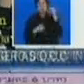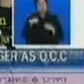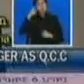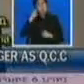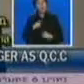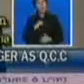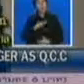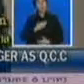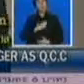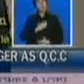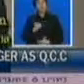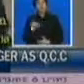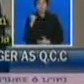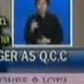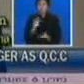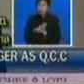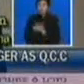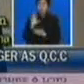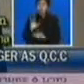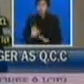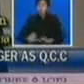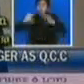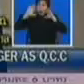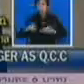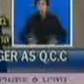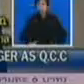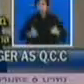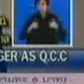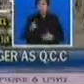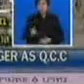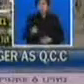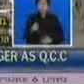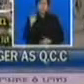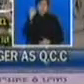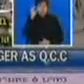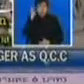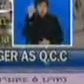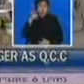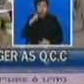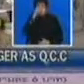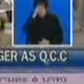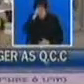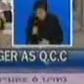ใจว่าส่งมาอยู่โรงเรียนรัฐแล้วเนี่ยนะครับวิถีชีวิตของเขาความเชื่อของเขาเนี่ยได้รับการเคารพได้รับการดูแล